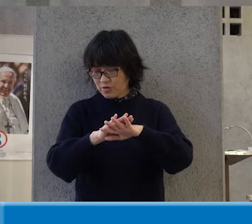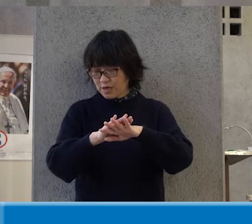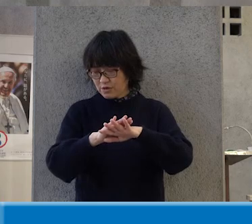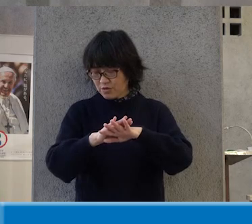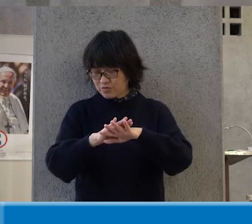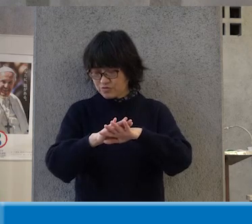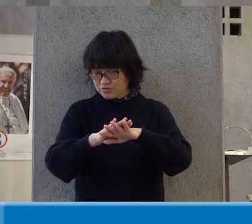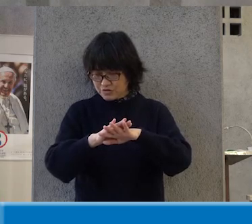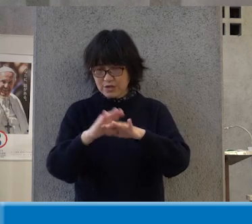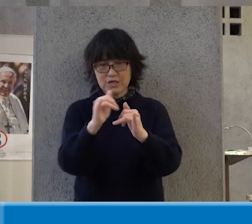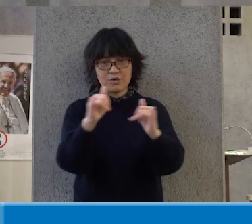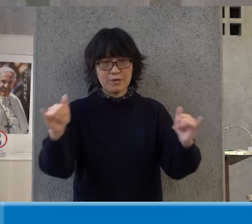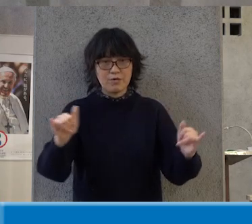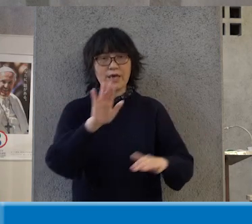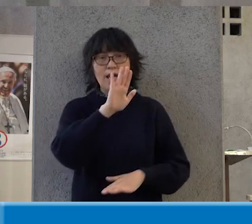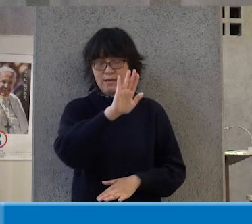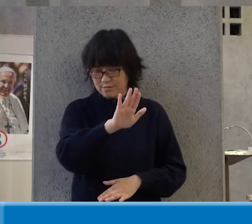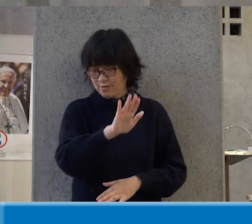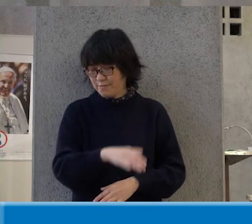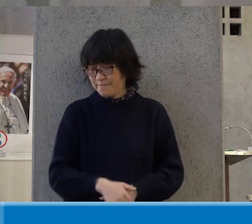一族であると。